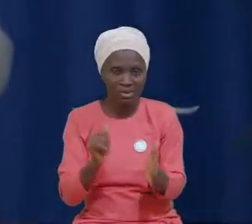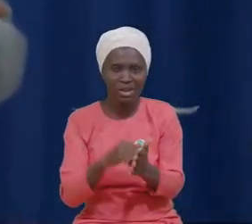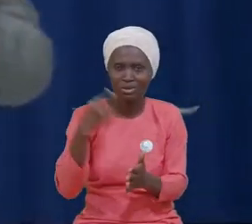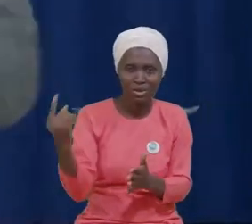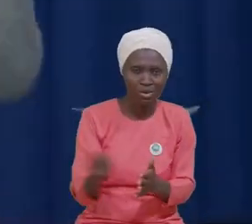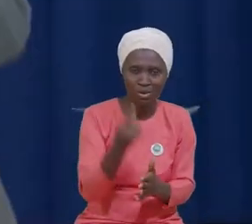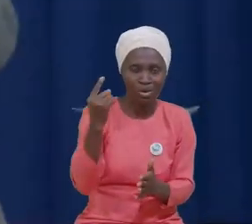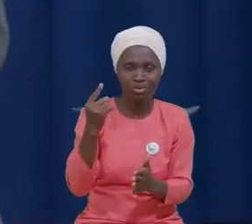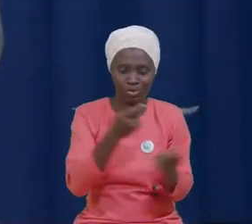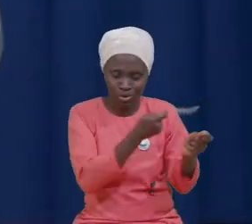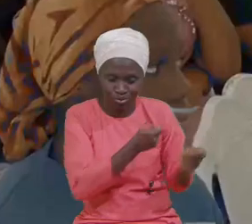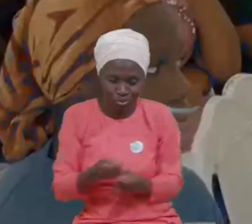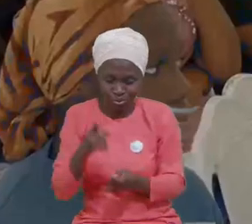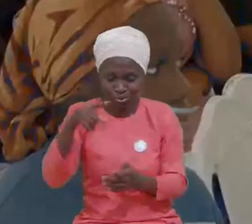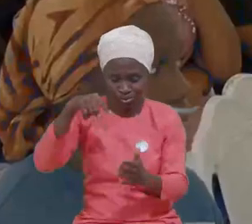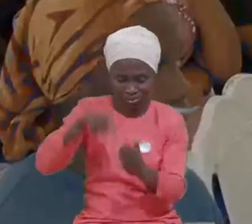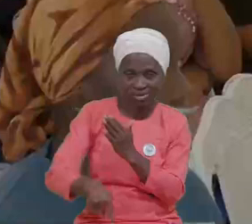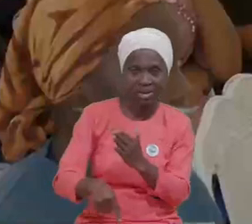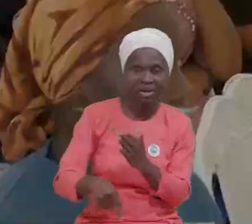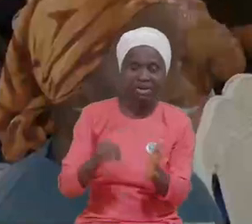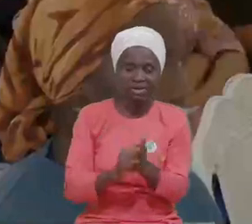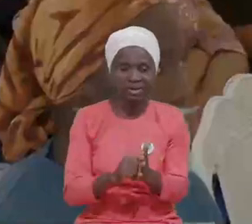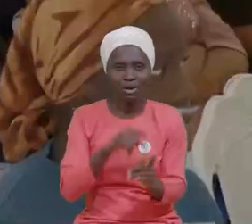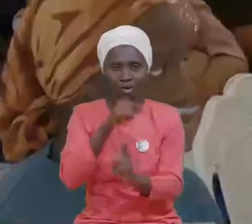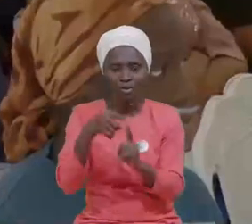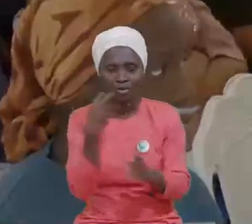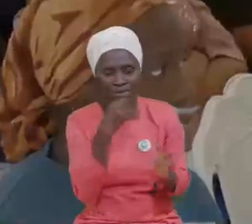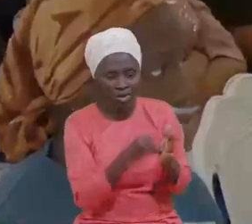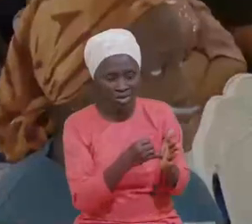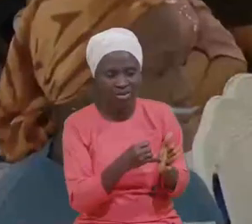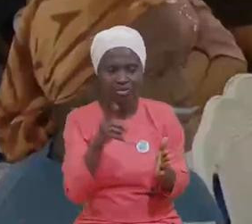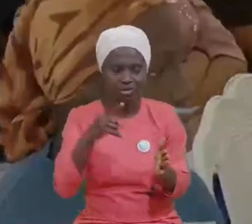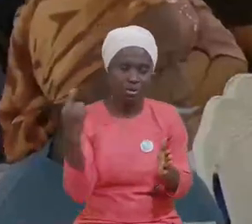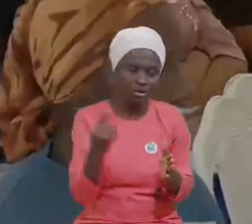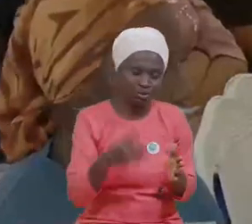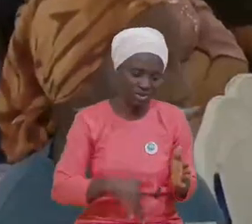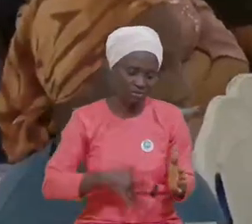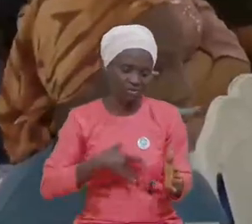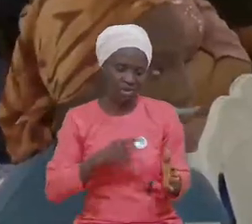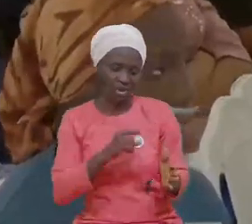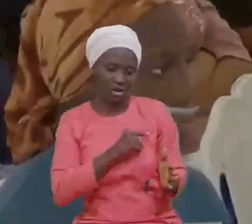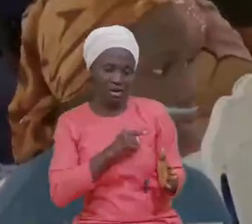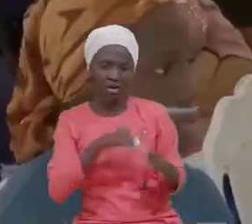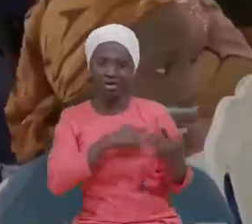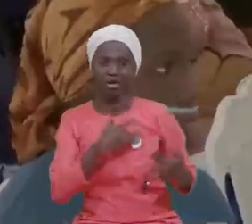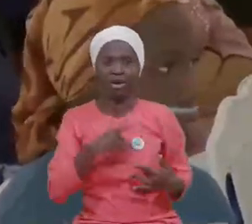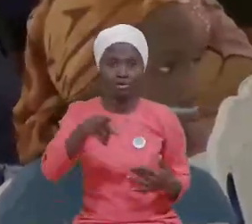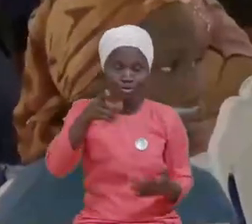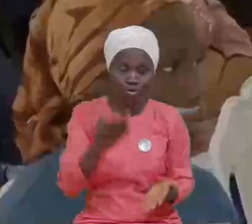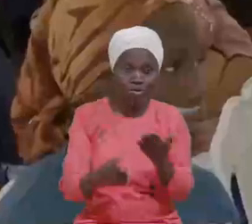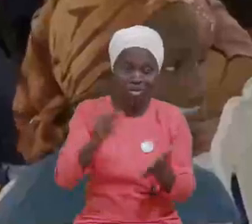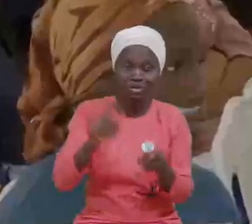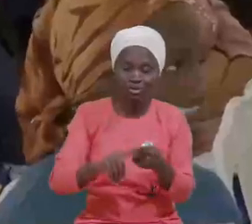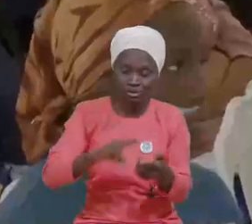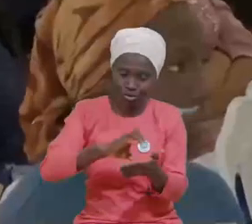sens coupable. Tu le fais et tu te sens coupable. Tu dois alors te restreindre de ça. Corriger cela, ça